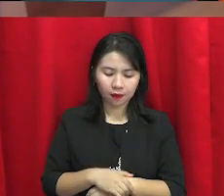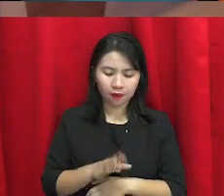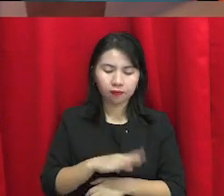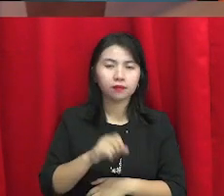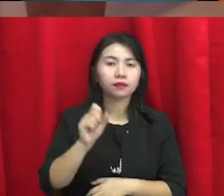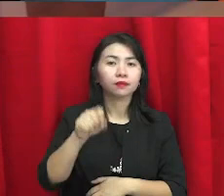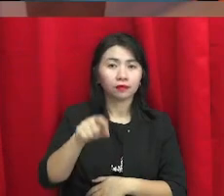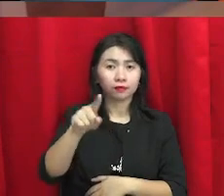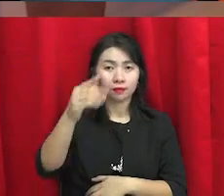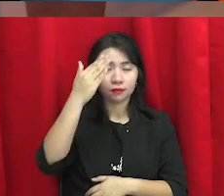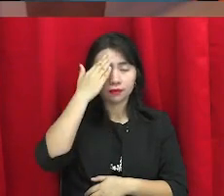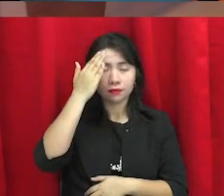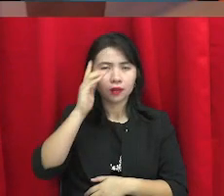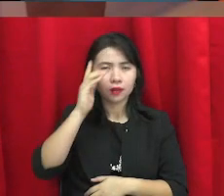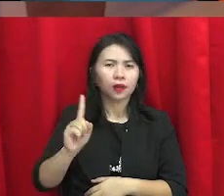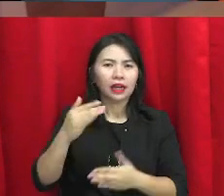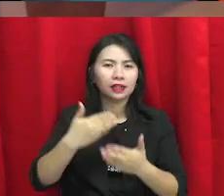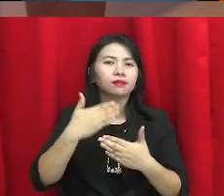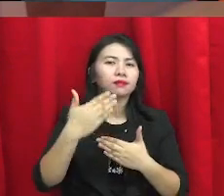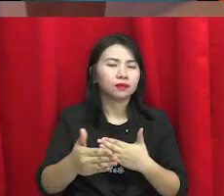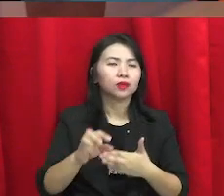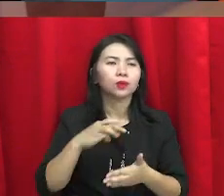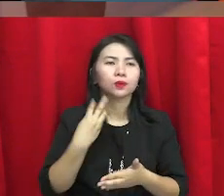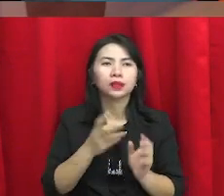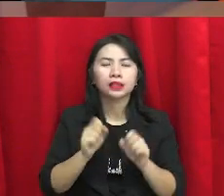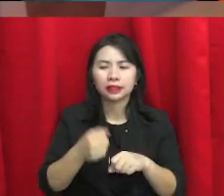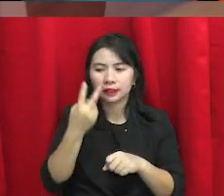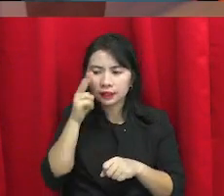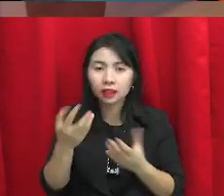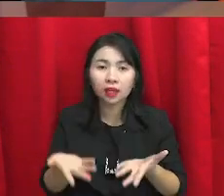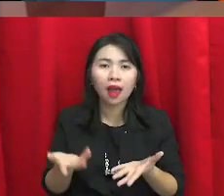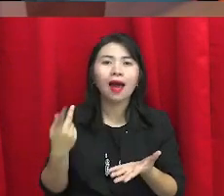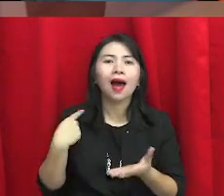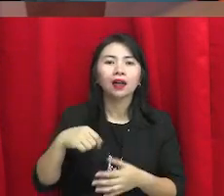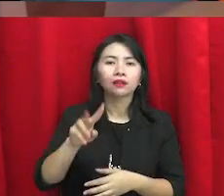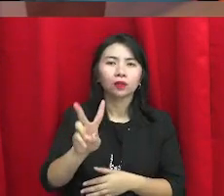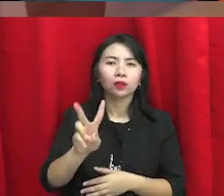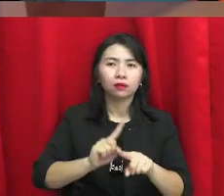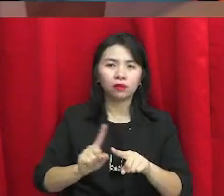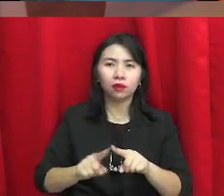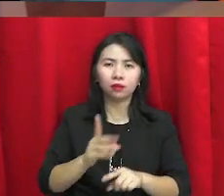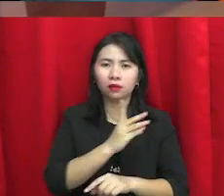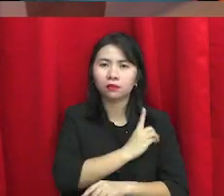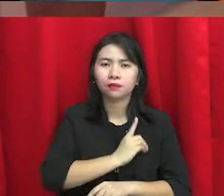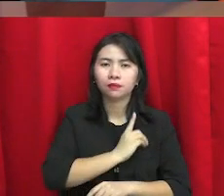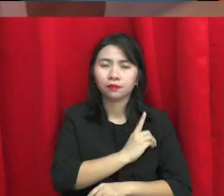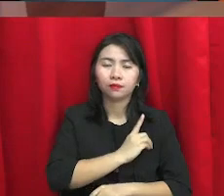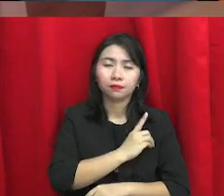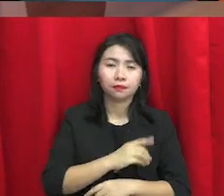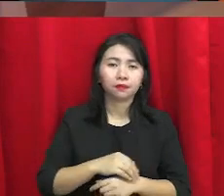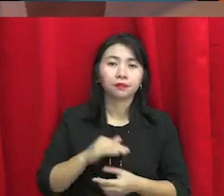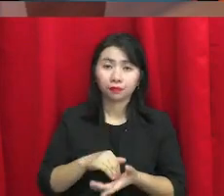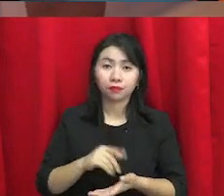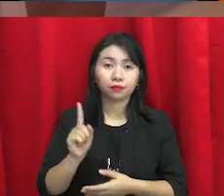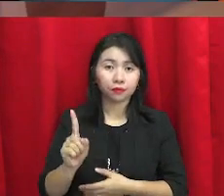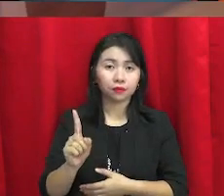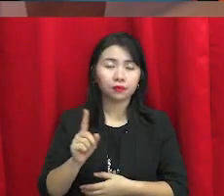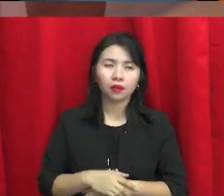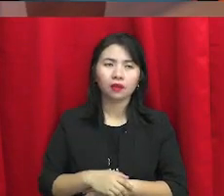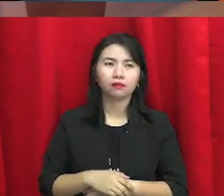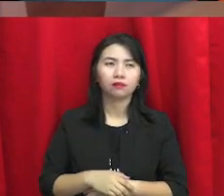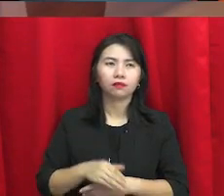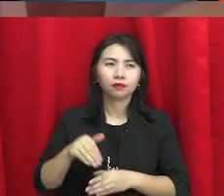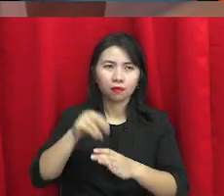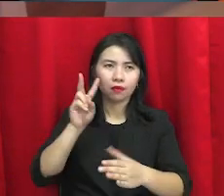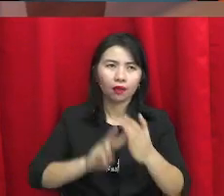nyo yan, the next thing is, dito makikita natin, there are two different desires ang Panginoon Hesus Kristo. Ano yun? Yung isa, sa verse